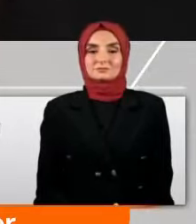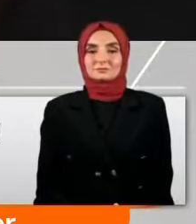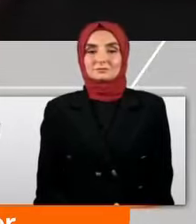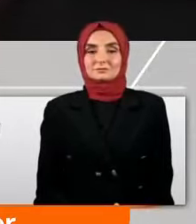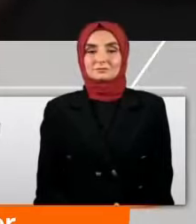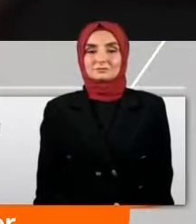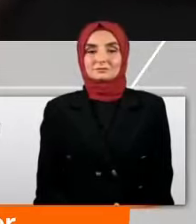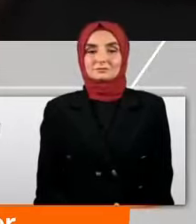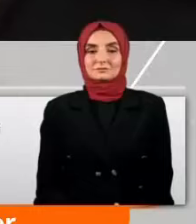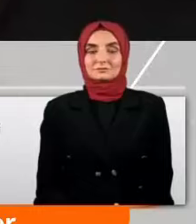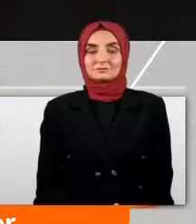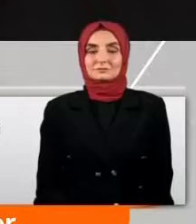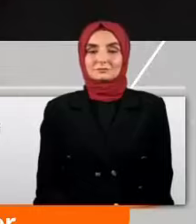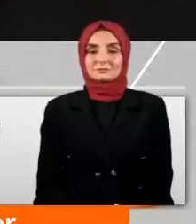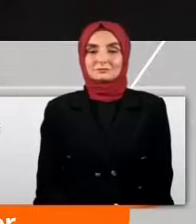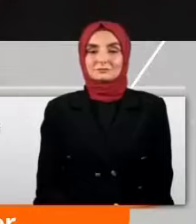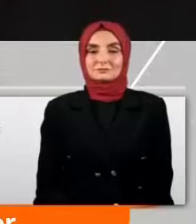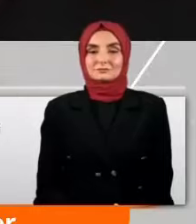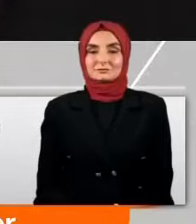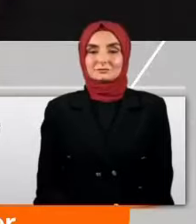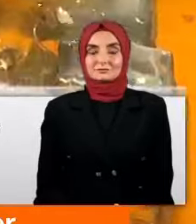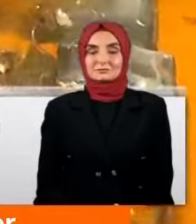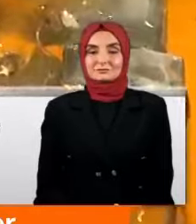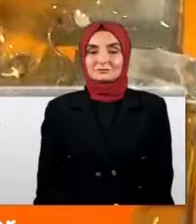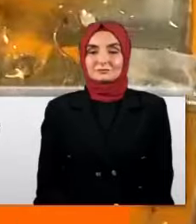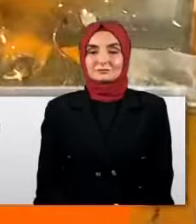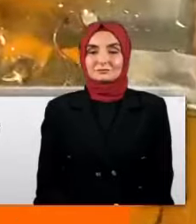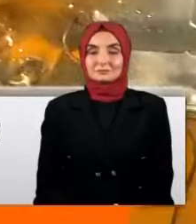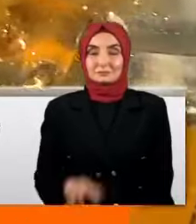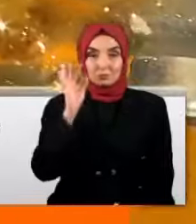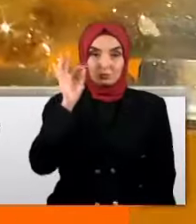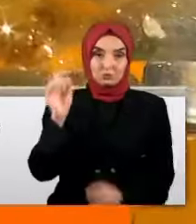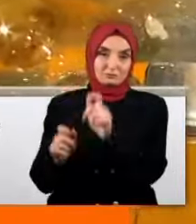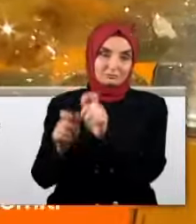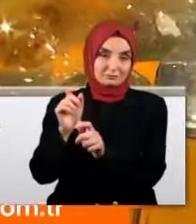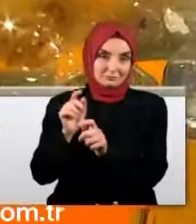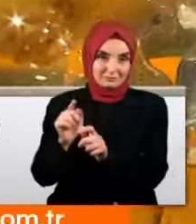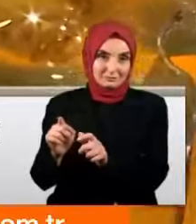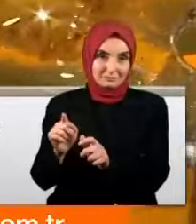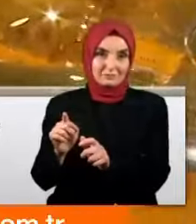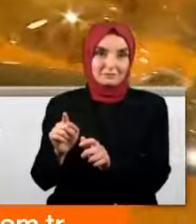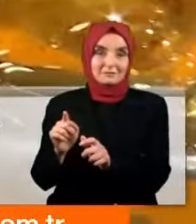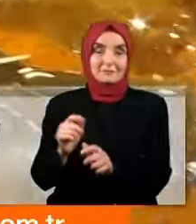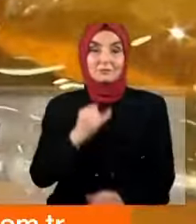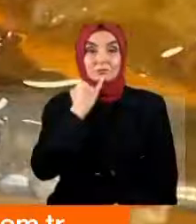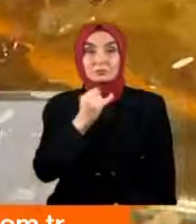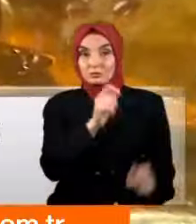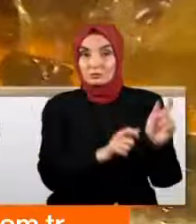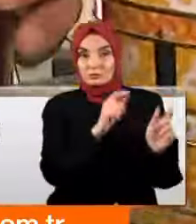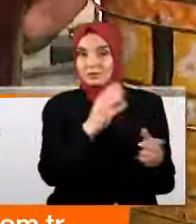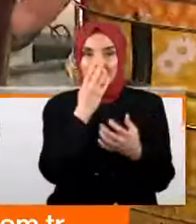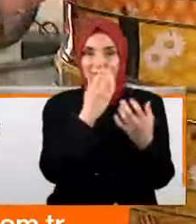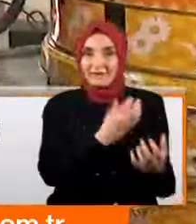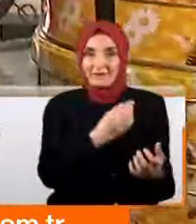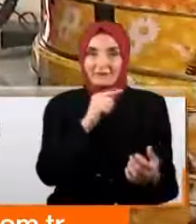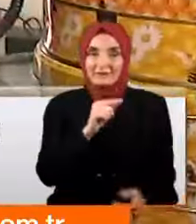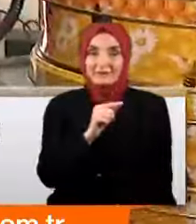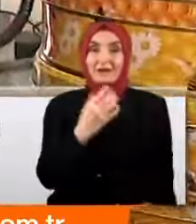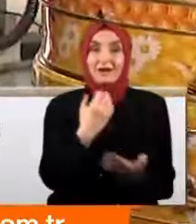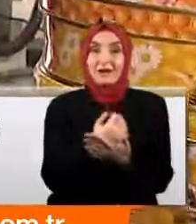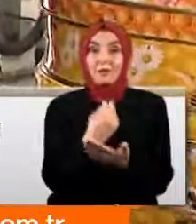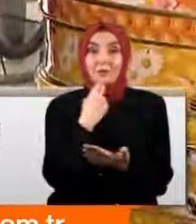O kokuyu anlayabiliyorsan gerçek baldır. Uzmanlar satın alacak tüketiciye kayıt numarası olan balları öneriyor. İstanbul Arzay